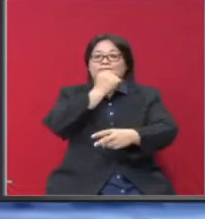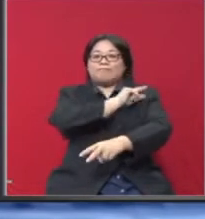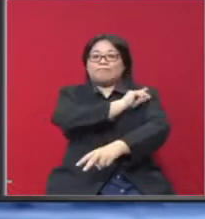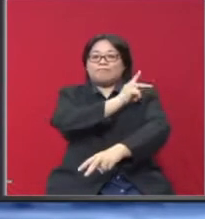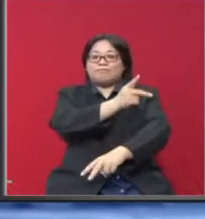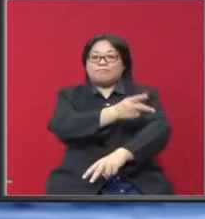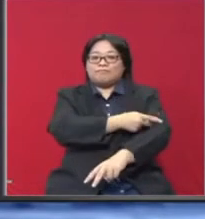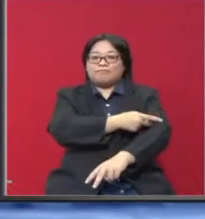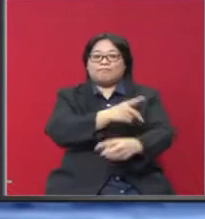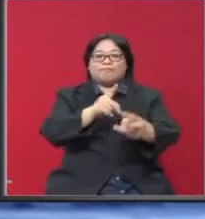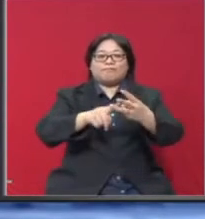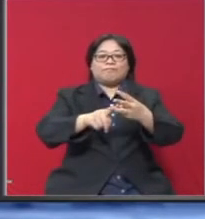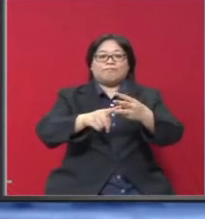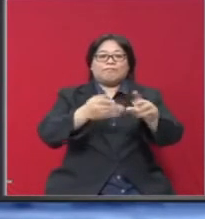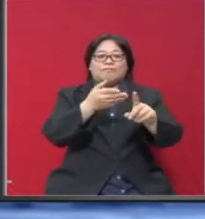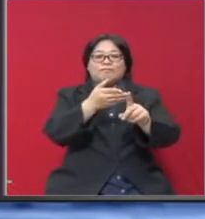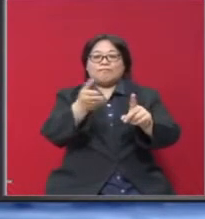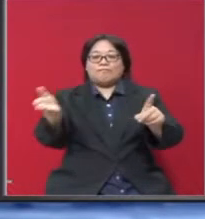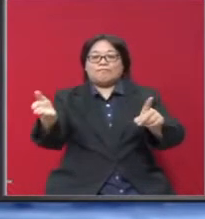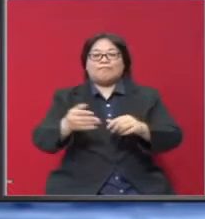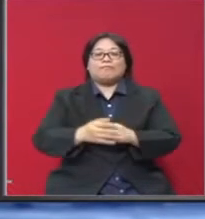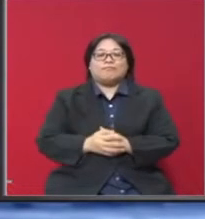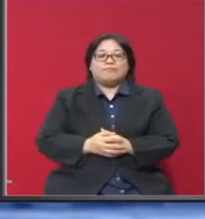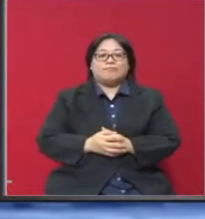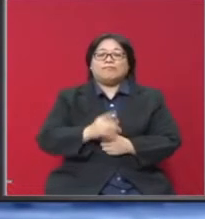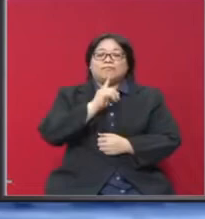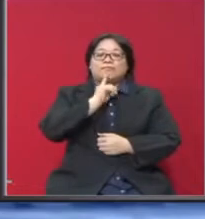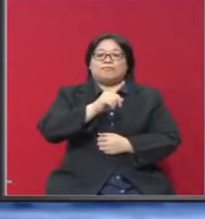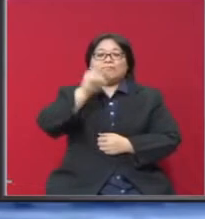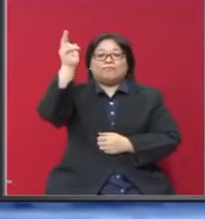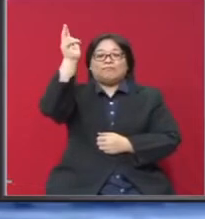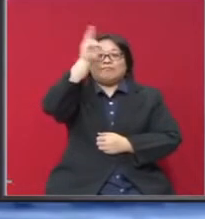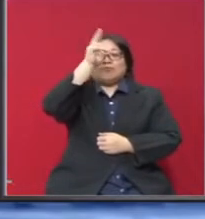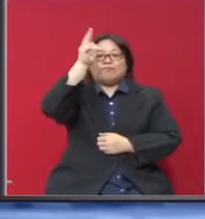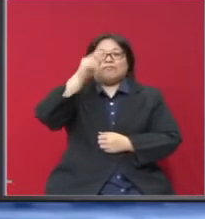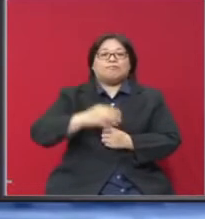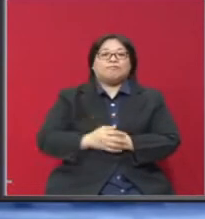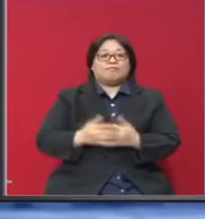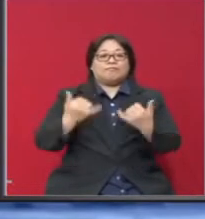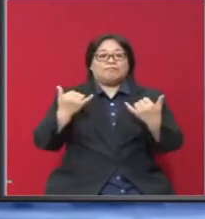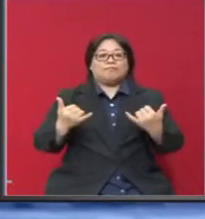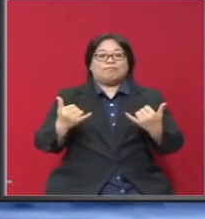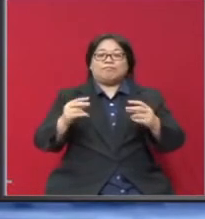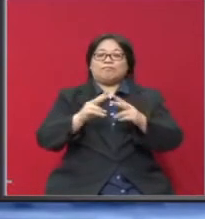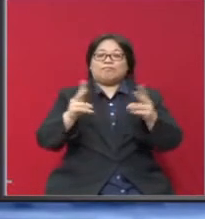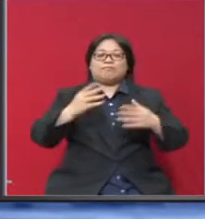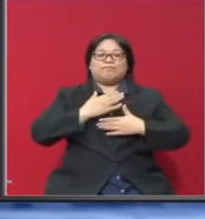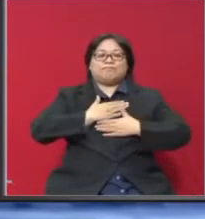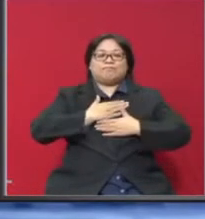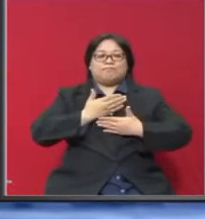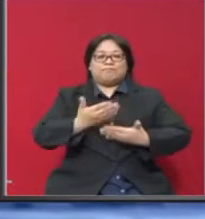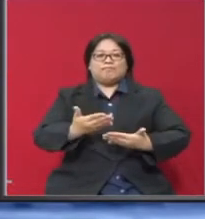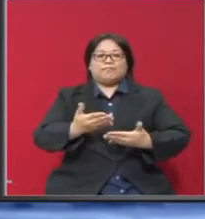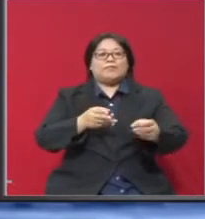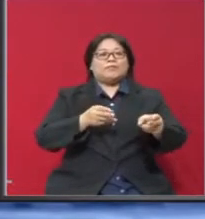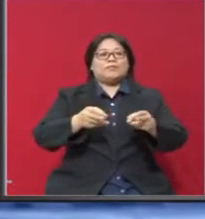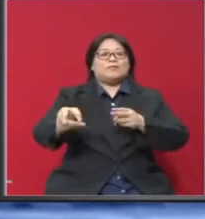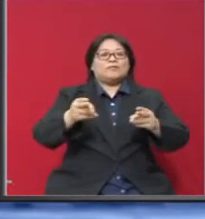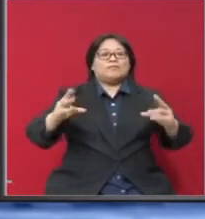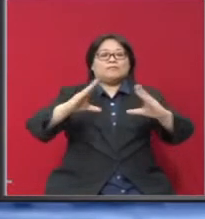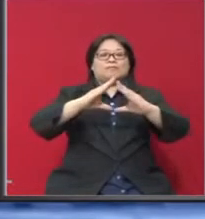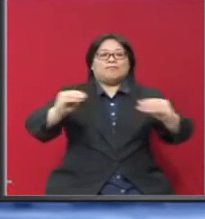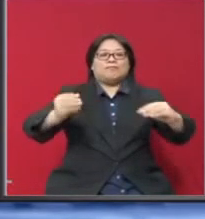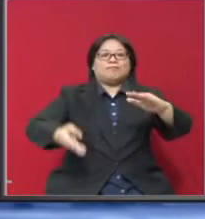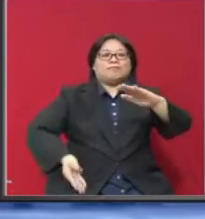dan juga penyelewengan sesungguhnya kerajaan pada hari ini amat commited dalam usaha